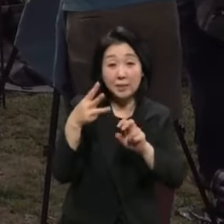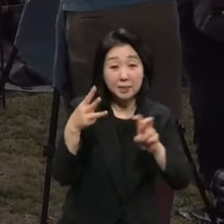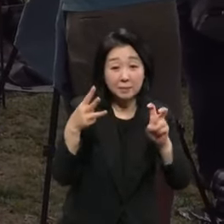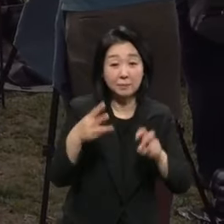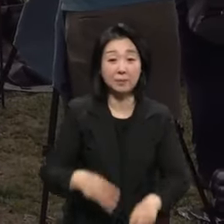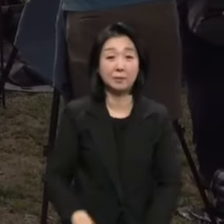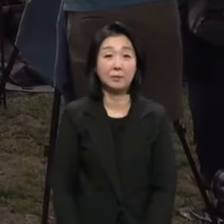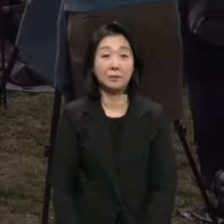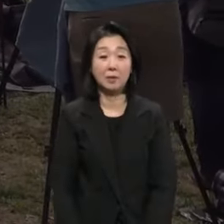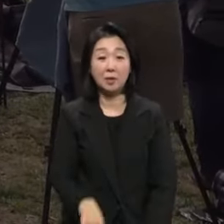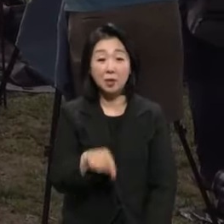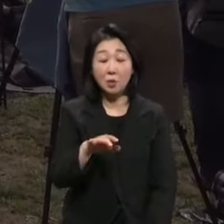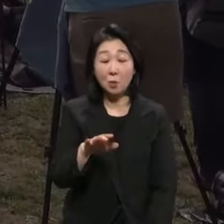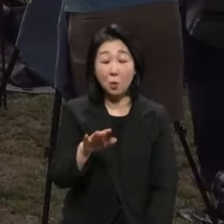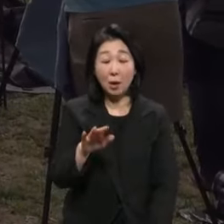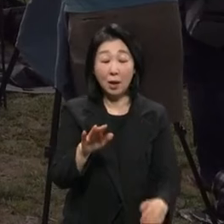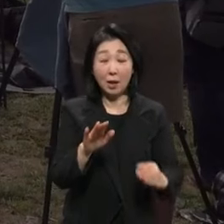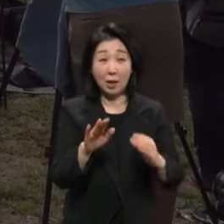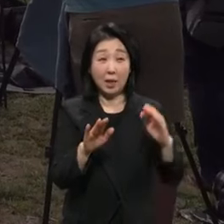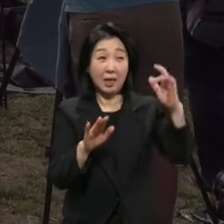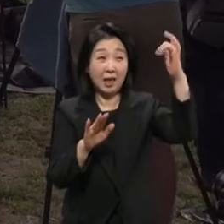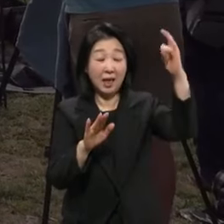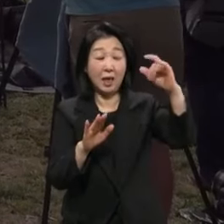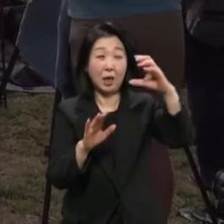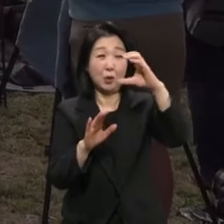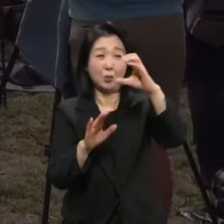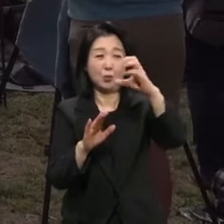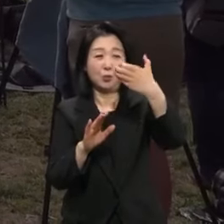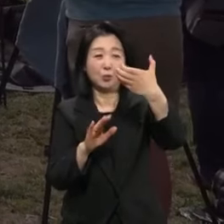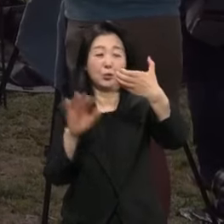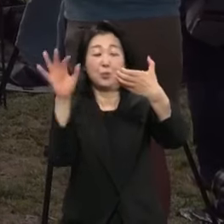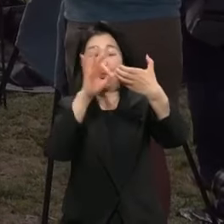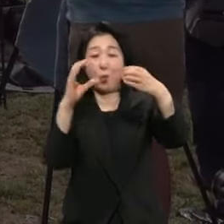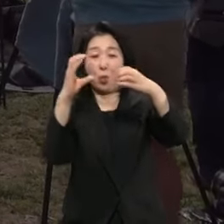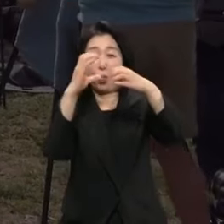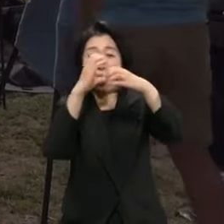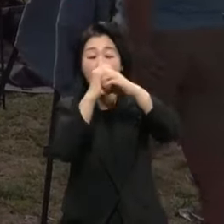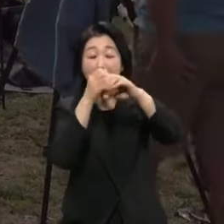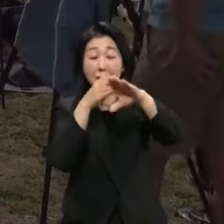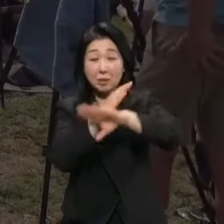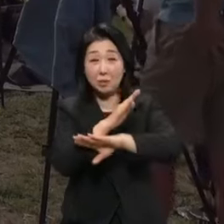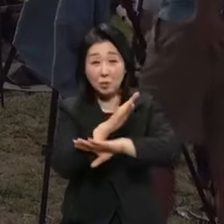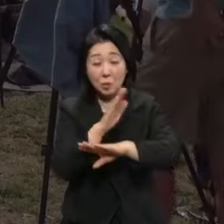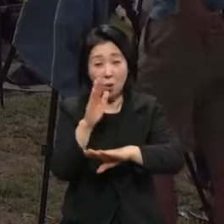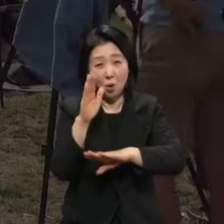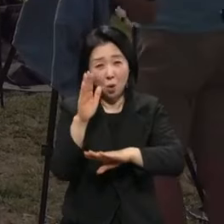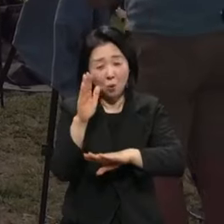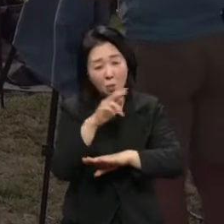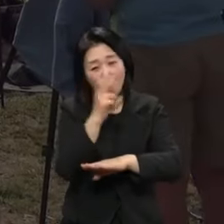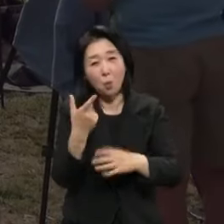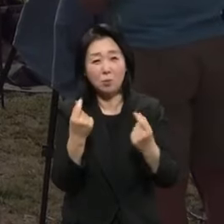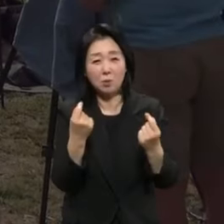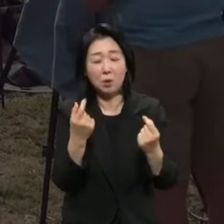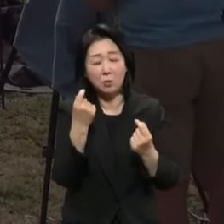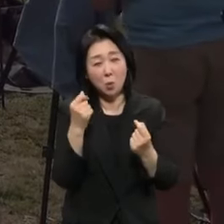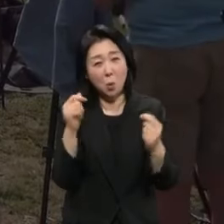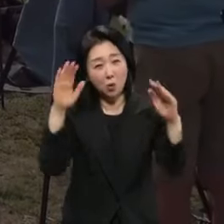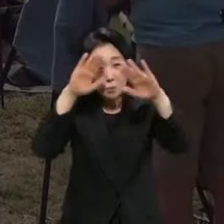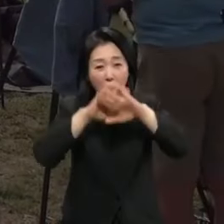지났습니다. 이곳에선 해가 90% 정도 가려진 건데도 지금 늦은 오후처럼 어두워졌고요. 그리고 기온도 살짝 내려간